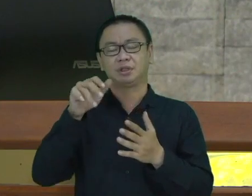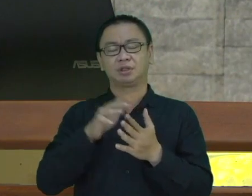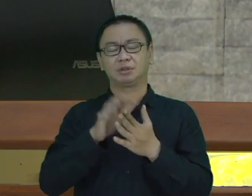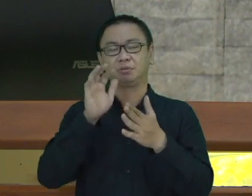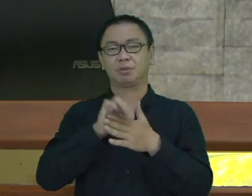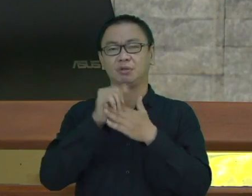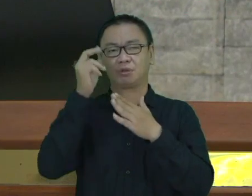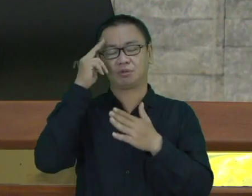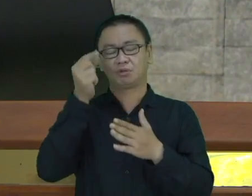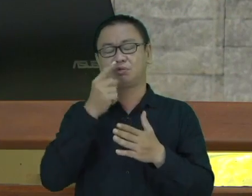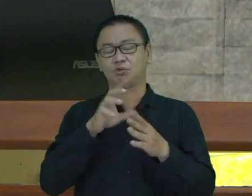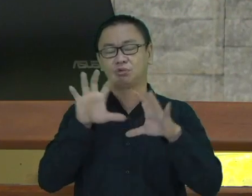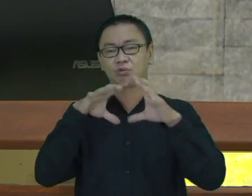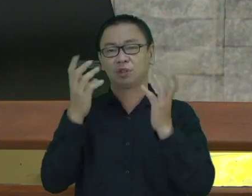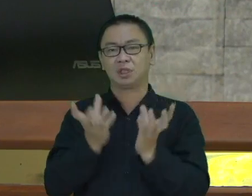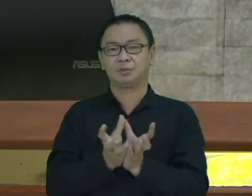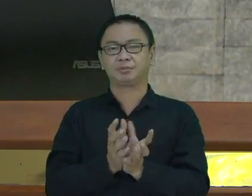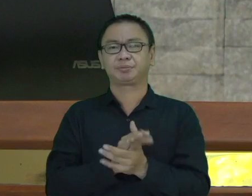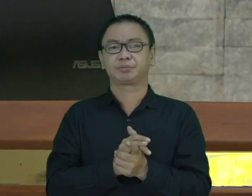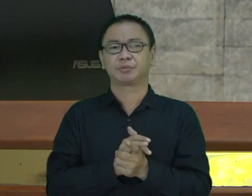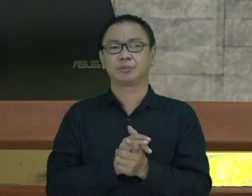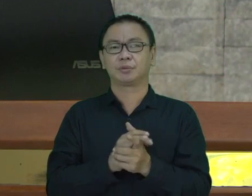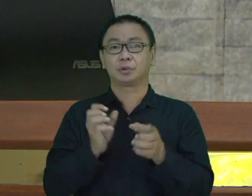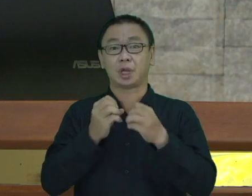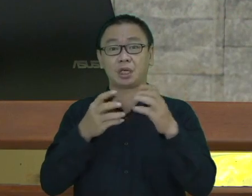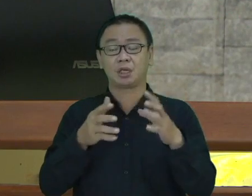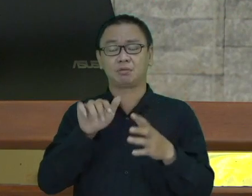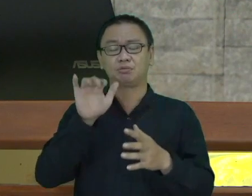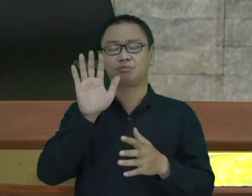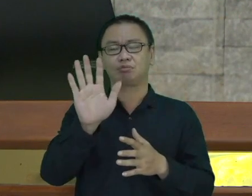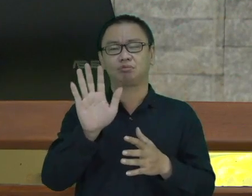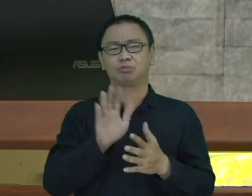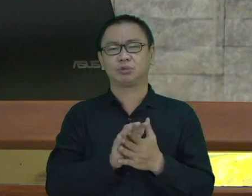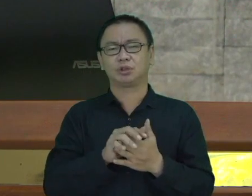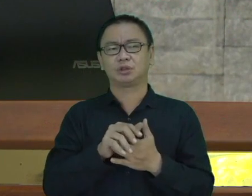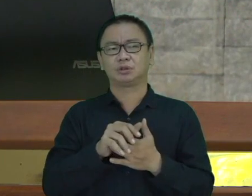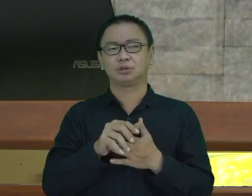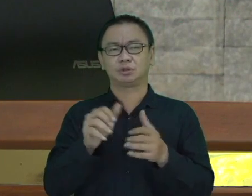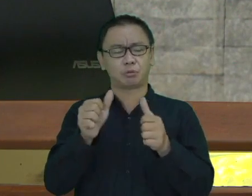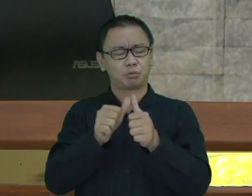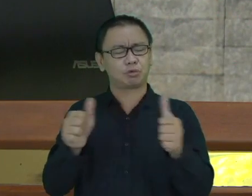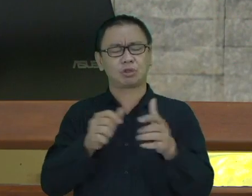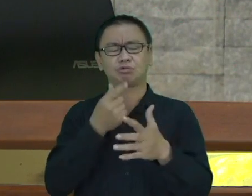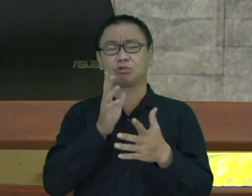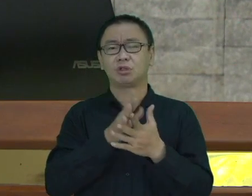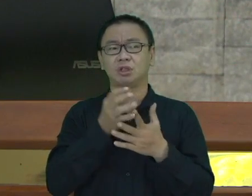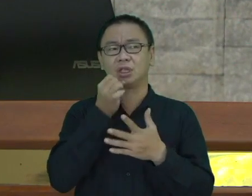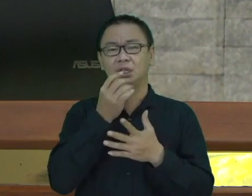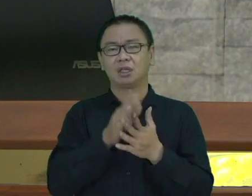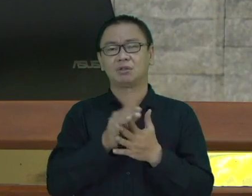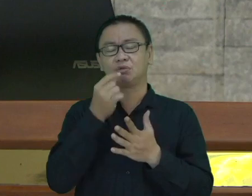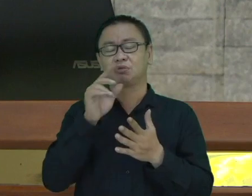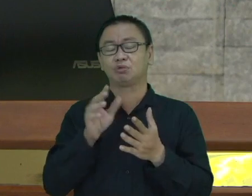lakukan bagi dunia. Karya-karyamu yang sempurna yang sudah Engkau nyatakan bagi dunia